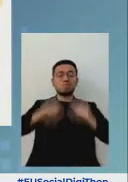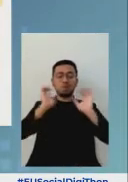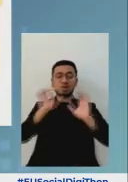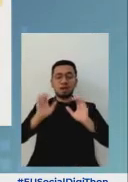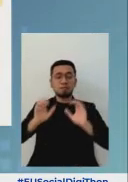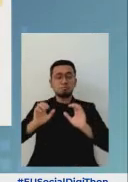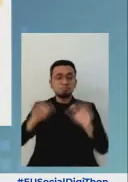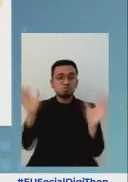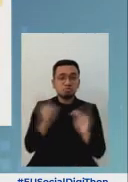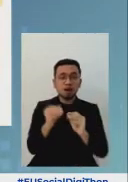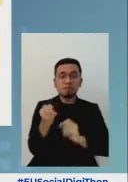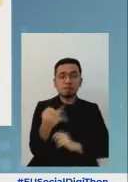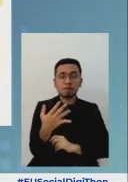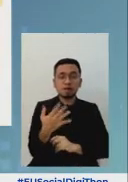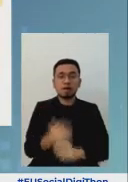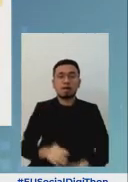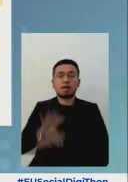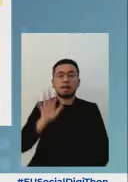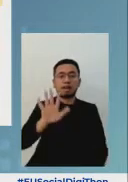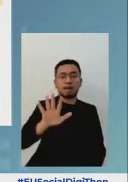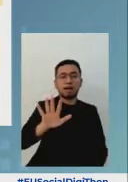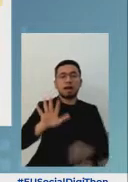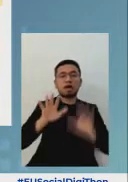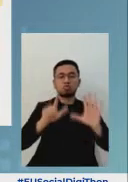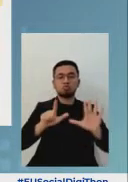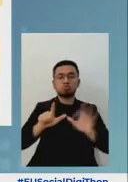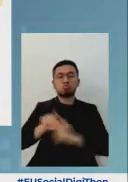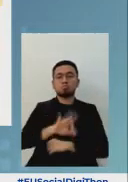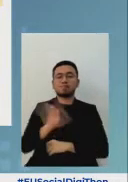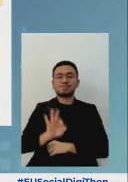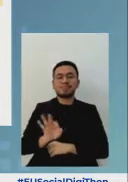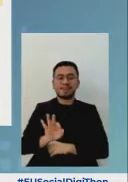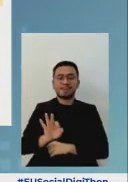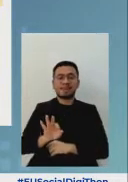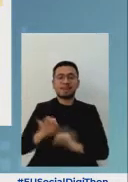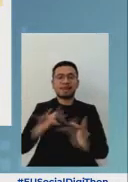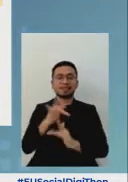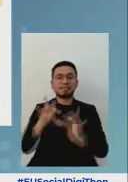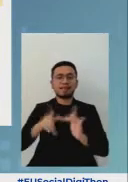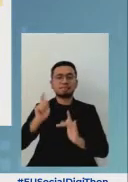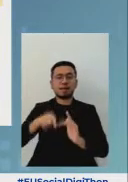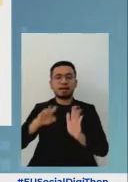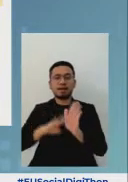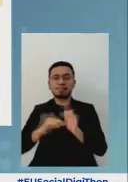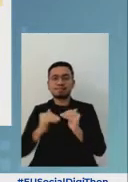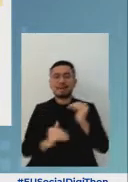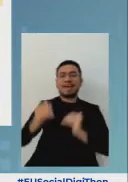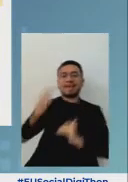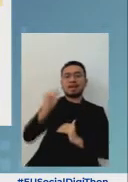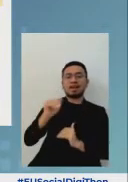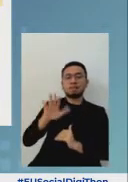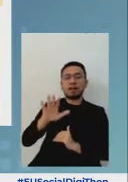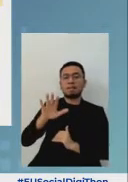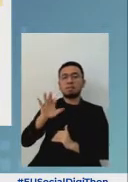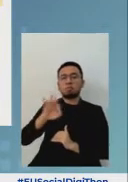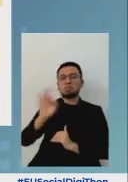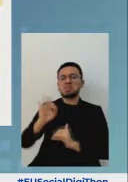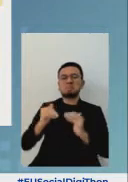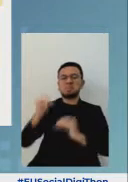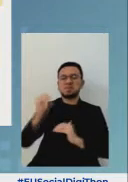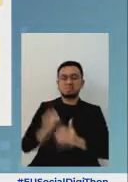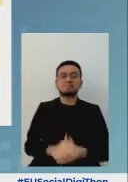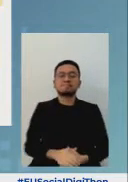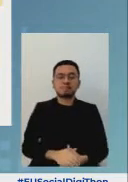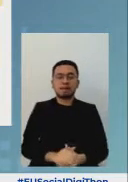dari 57% per tahun perkembangan dari pengguna internet di Indonesia. Dan ada juga studi